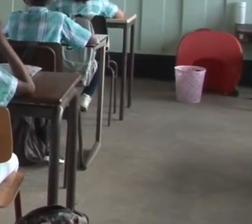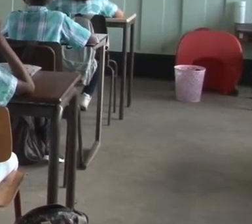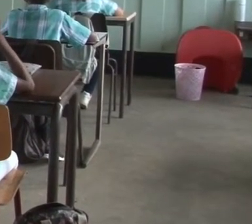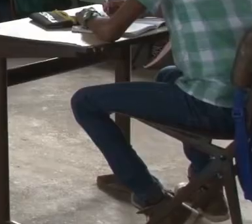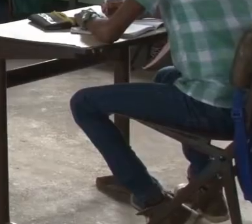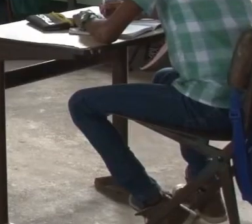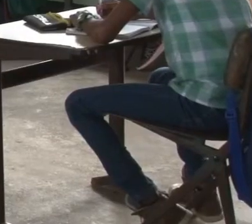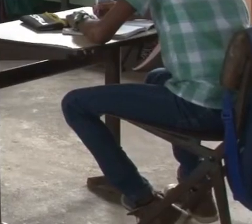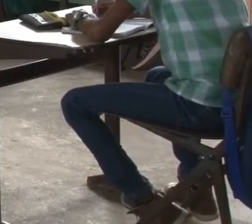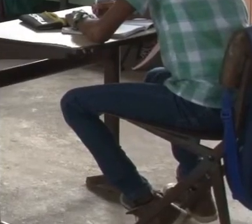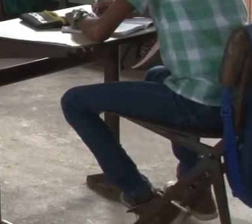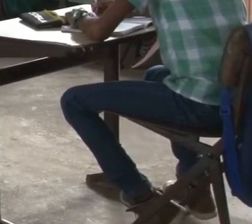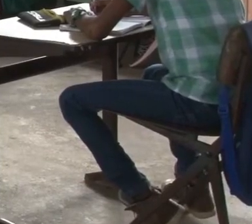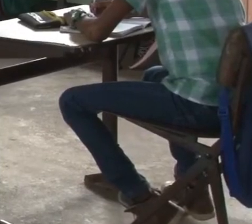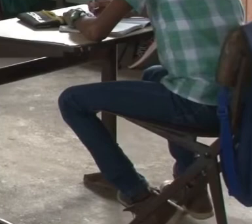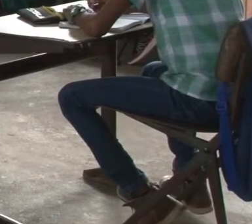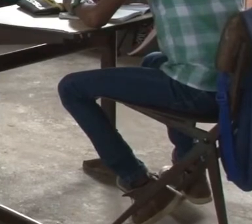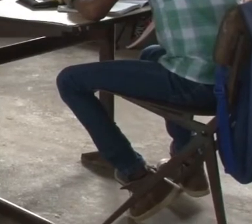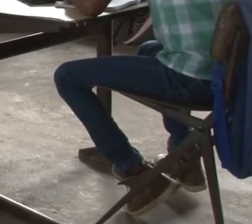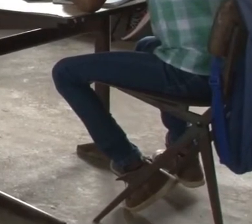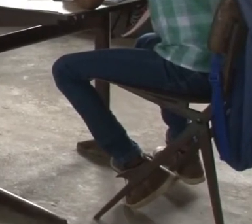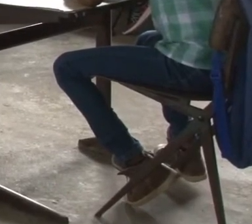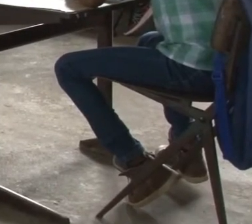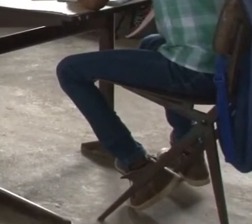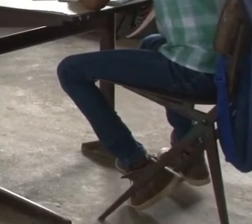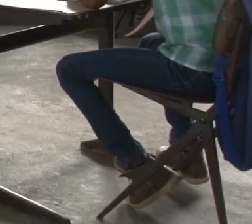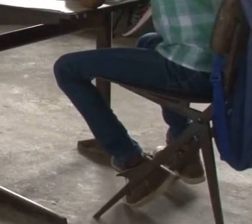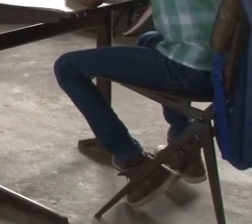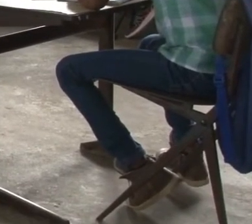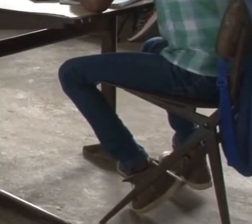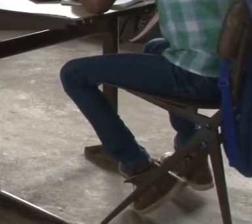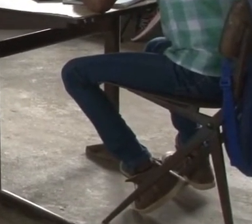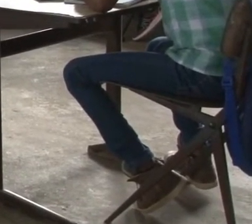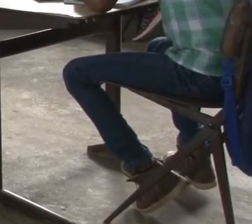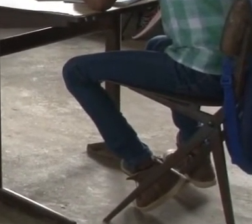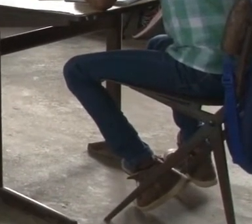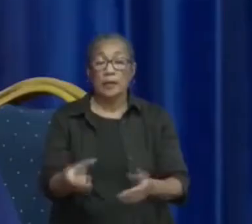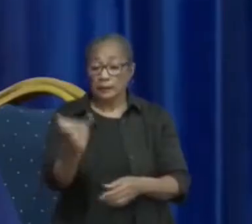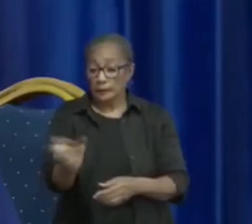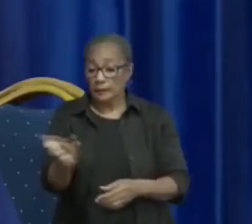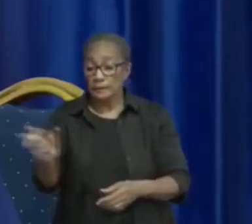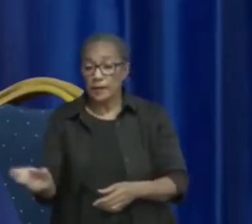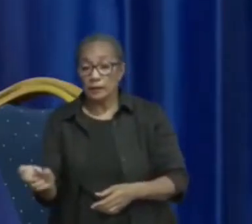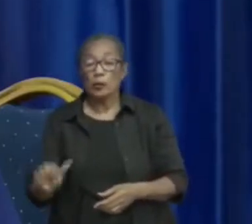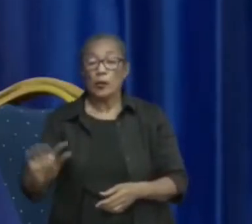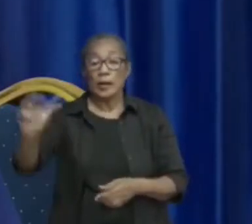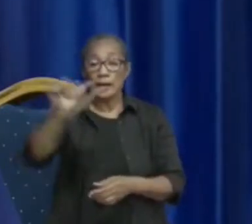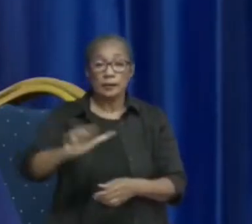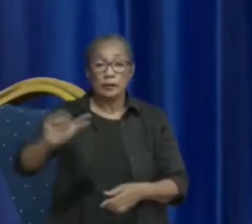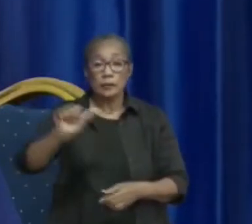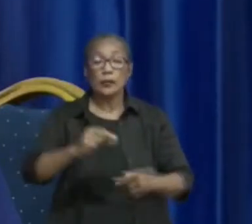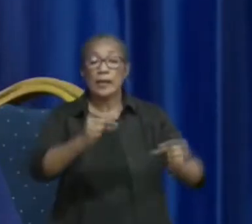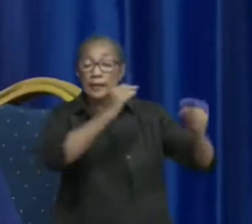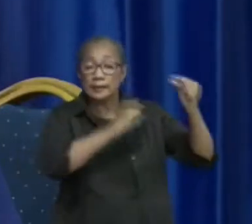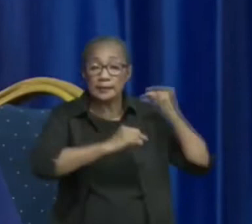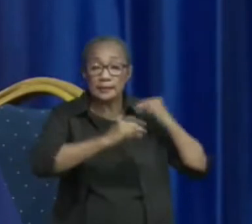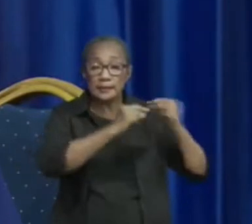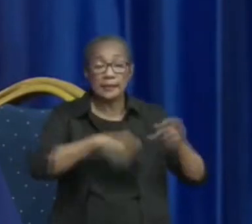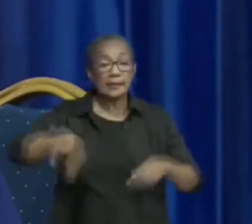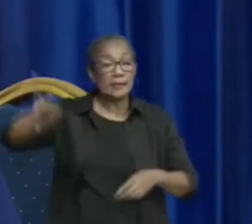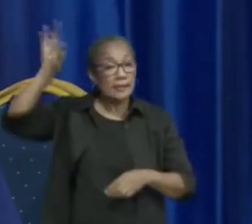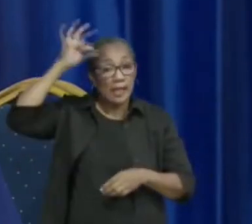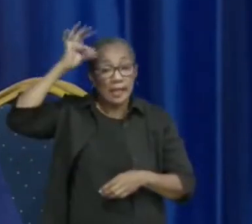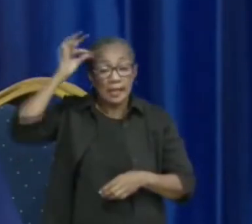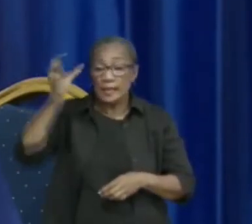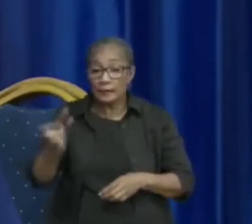samengevat tot de kernvakken. De vakken zoals aardrijkskunde en geschiedenis, die leervakken, gaan we